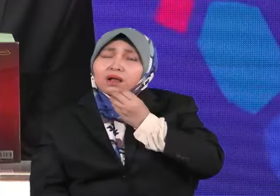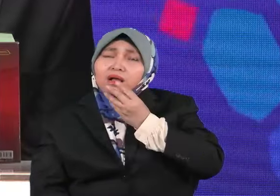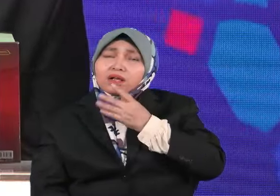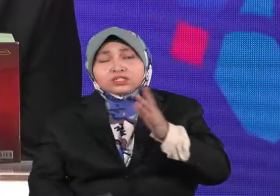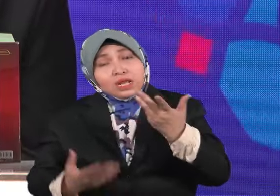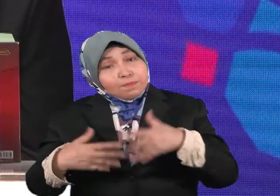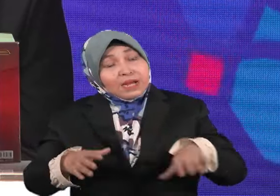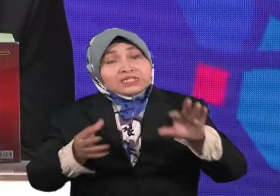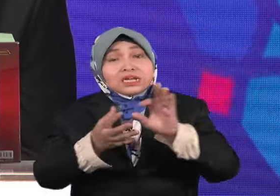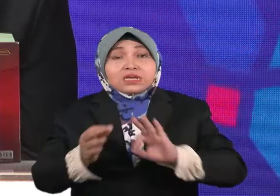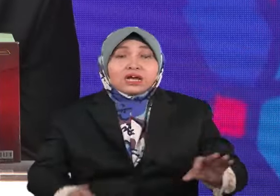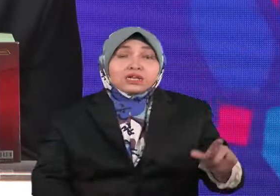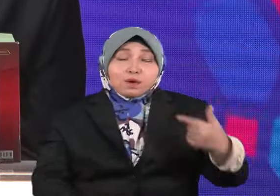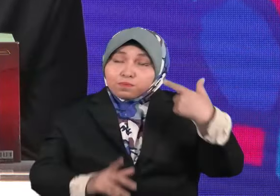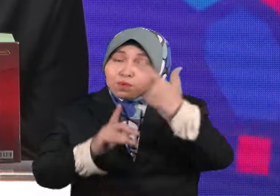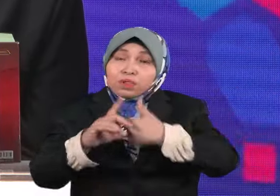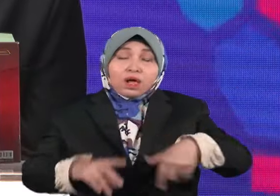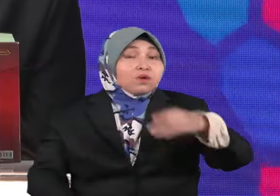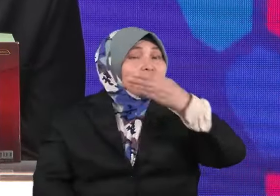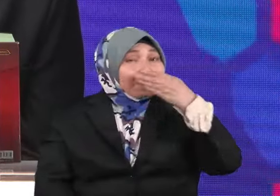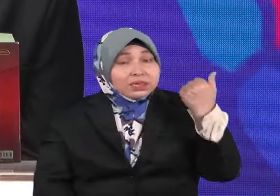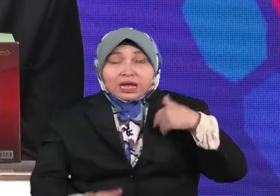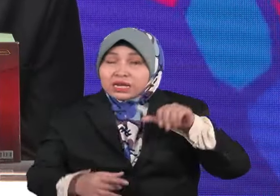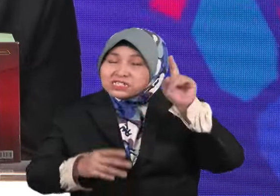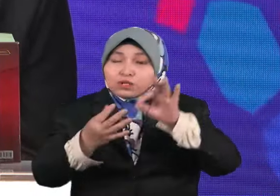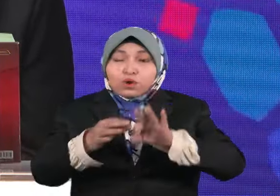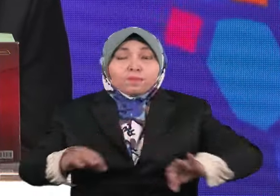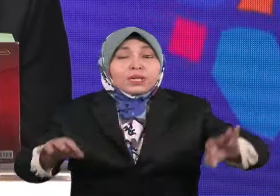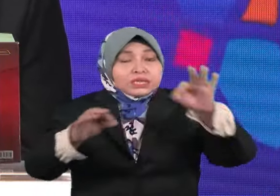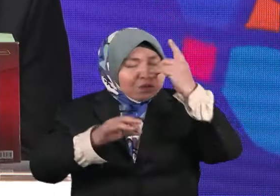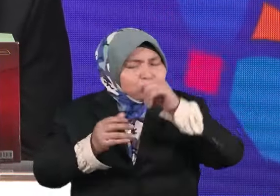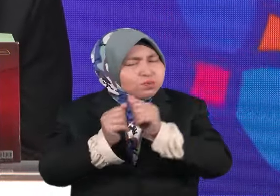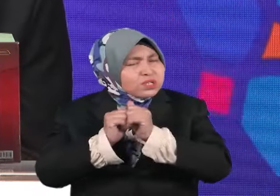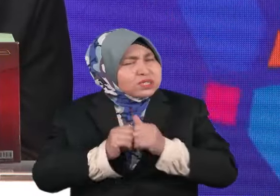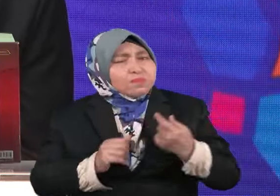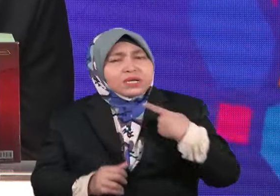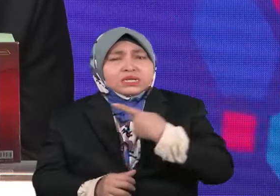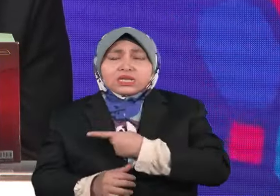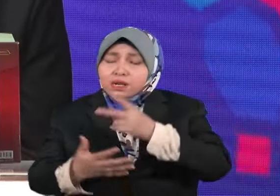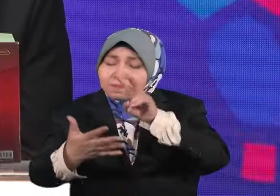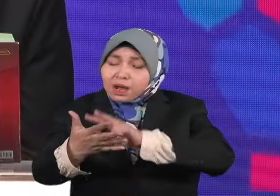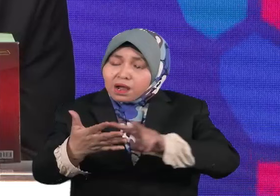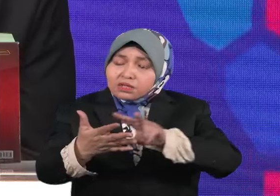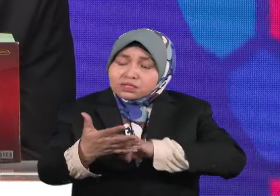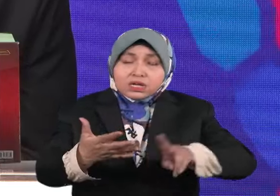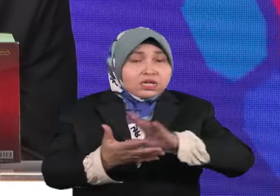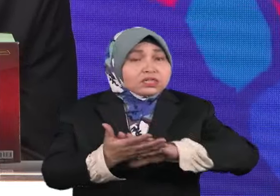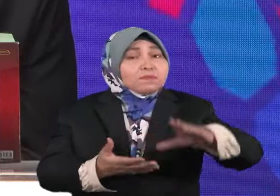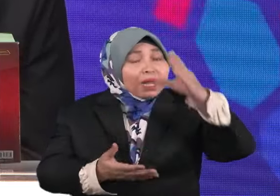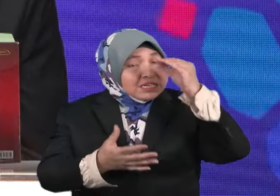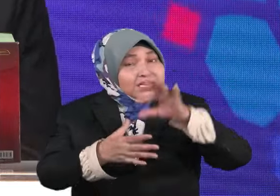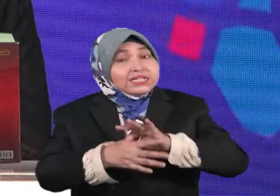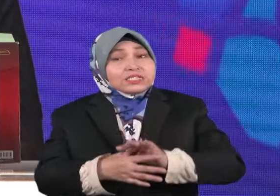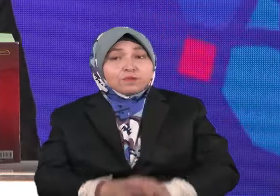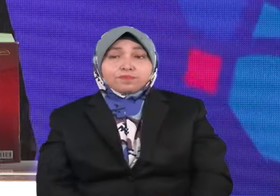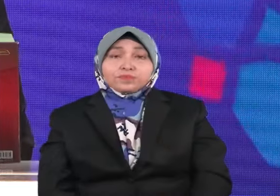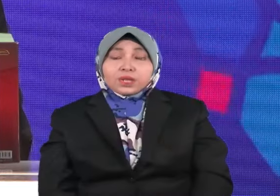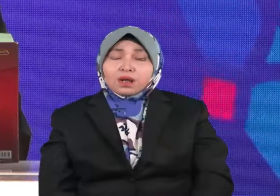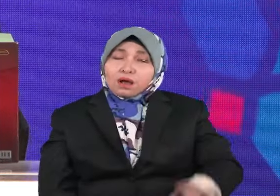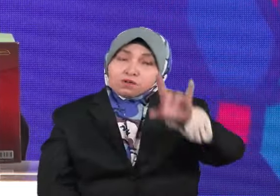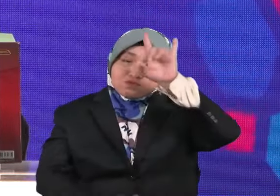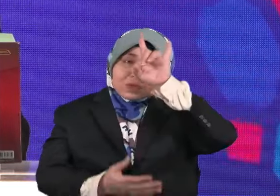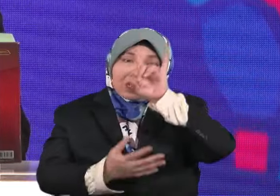Selepas ayat Syah Ramadan, bulan puasa, ada satu ayat penting untuk sama-sama kita baca dan juga kita belajar isi kandungannya.